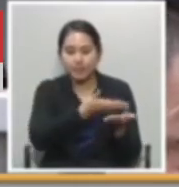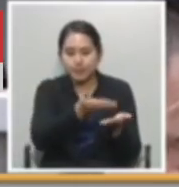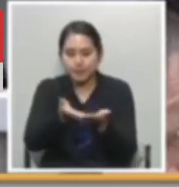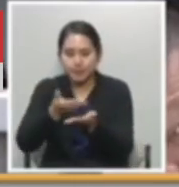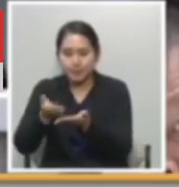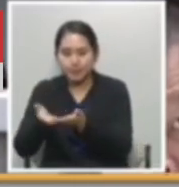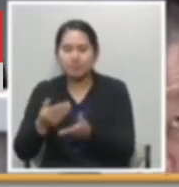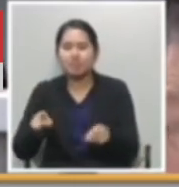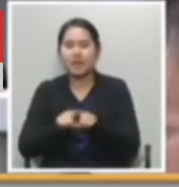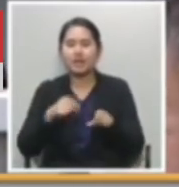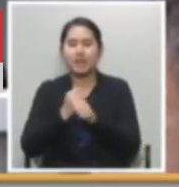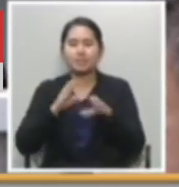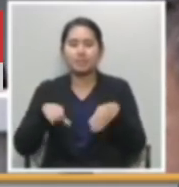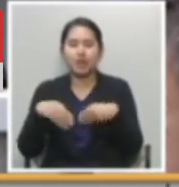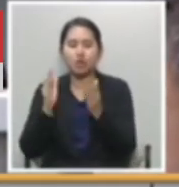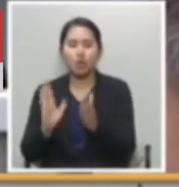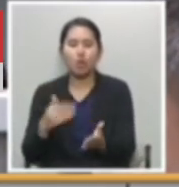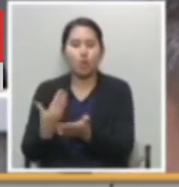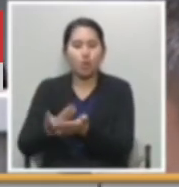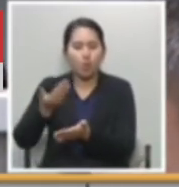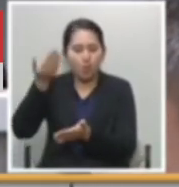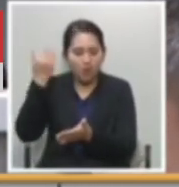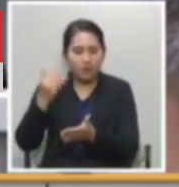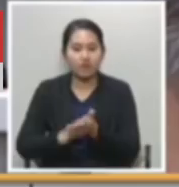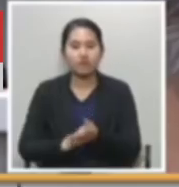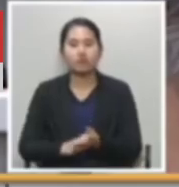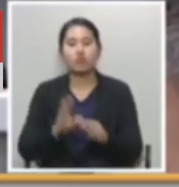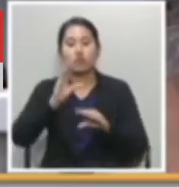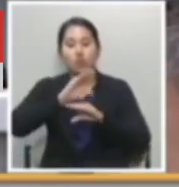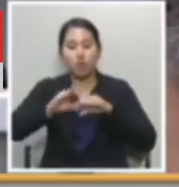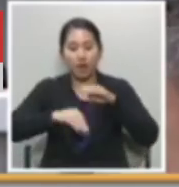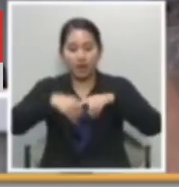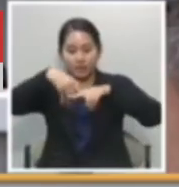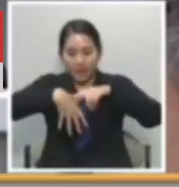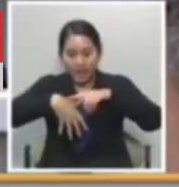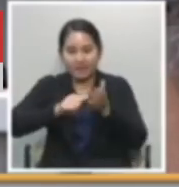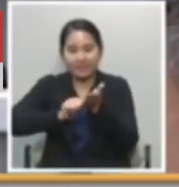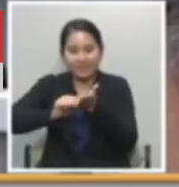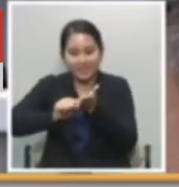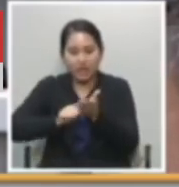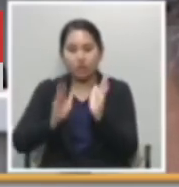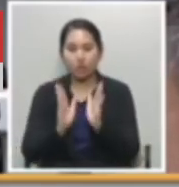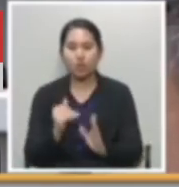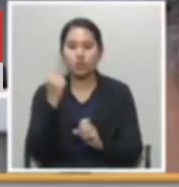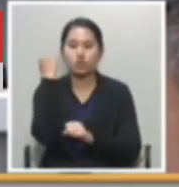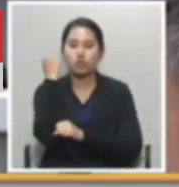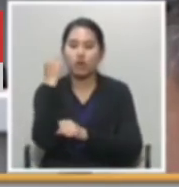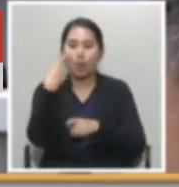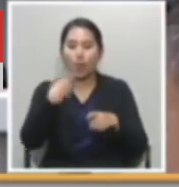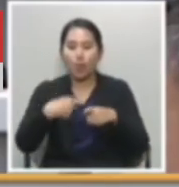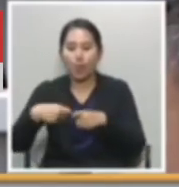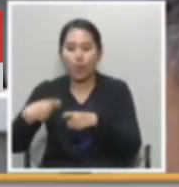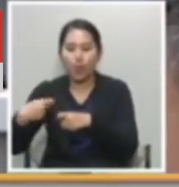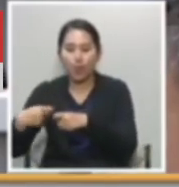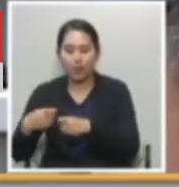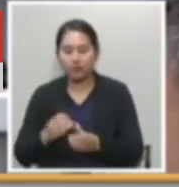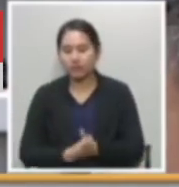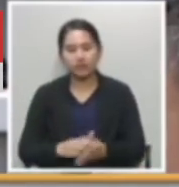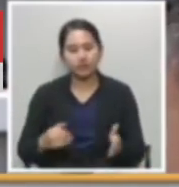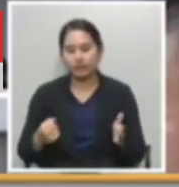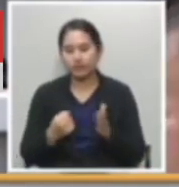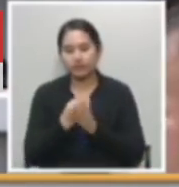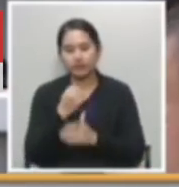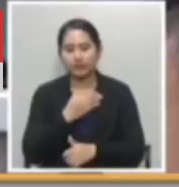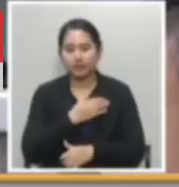เศรษฐีที่เขาเรียกว่าทำแฮคัตปรับโครงสร้างหนี้ทำให้เขาสิคนจนมันลำบากทั้งประเทศเลยนี่มันน่าเจ็บปวดม